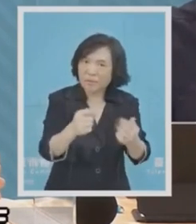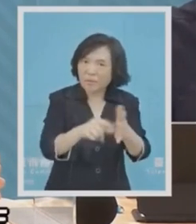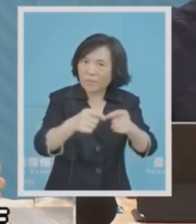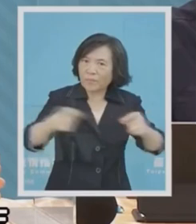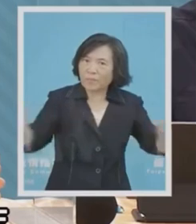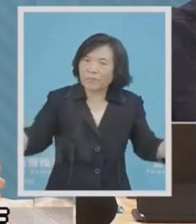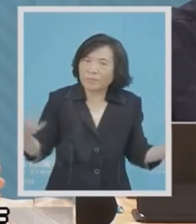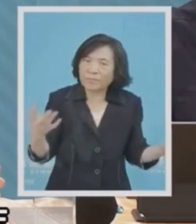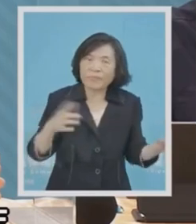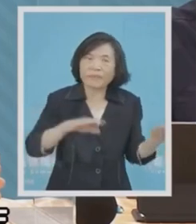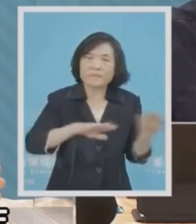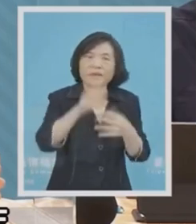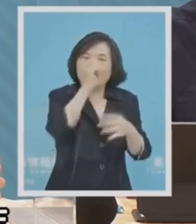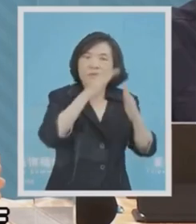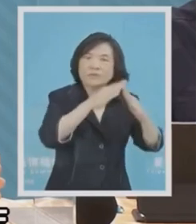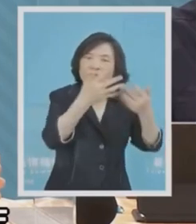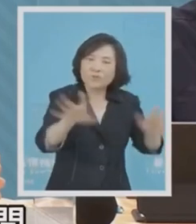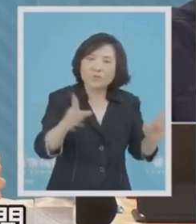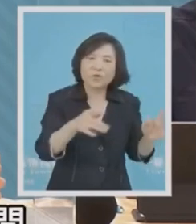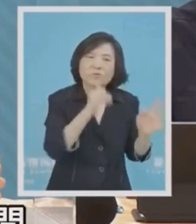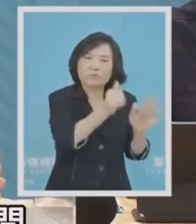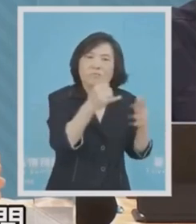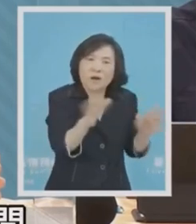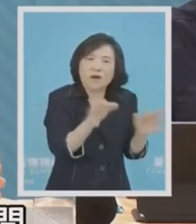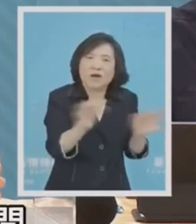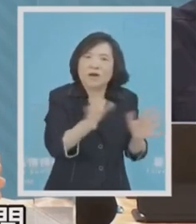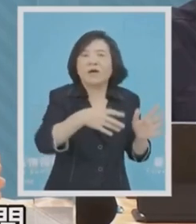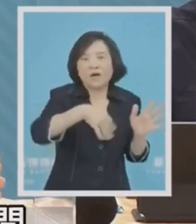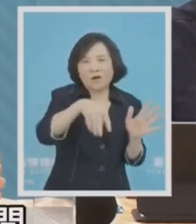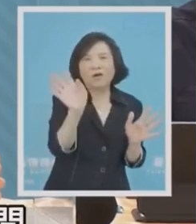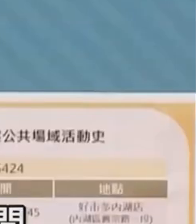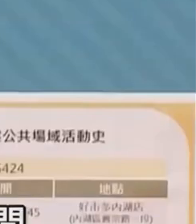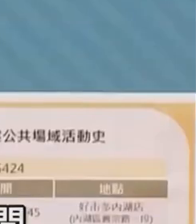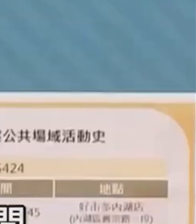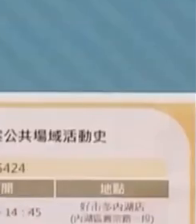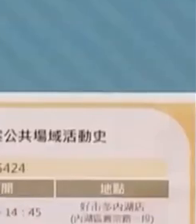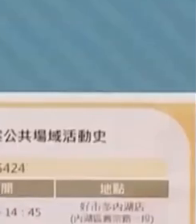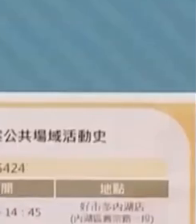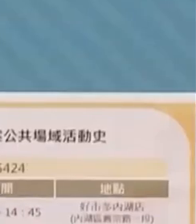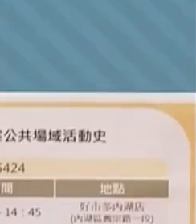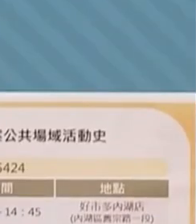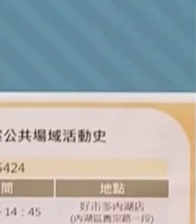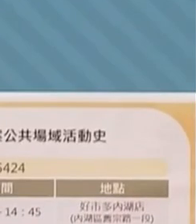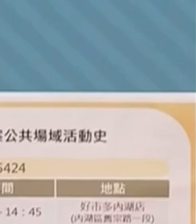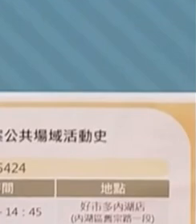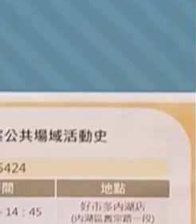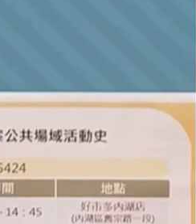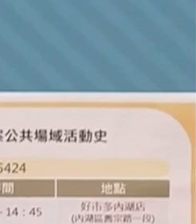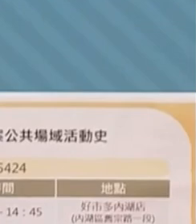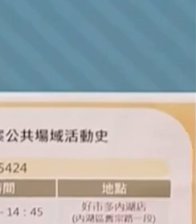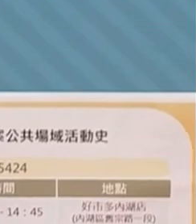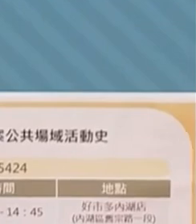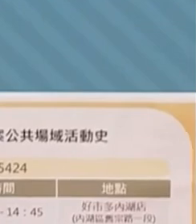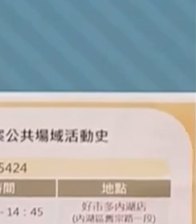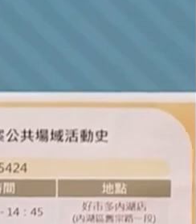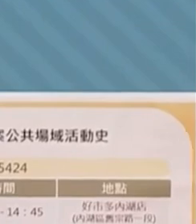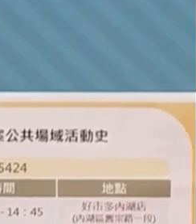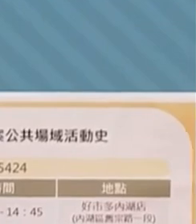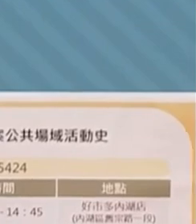那其他的像好事多的内湖店，他就没有待那么长的时间。这段时间有去这几个大卖场